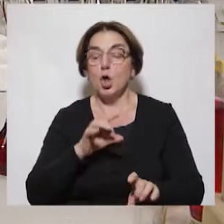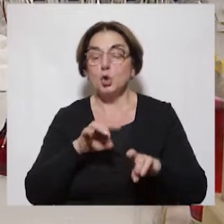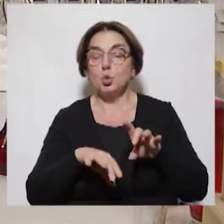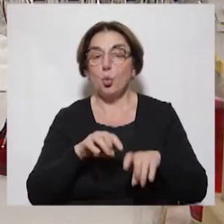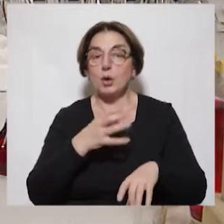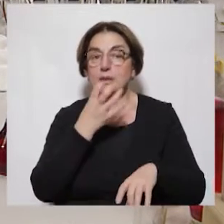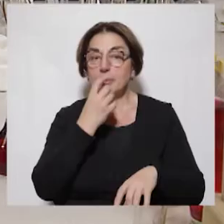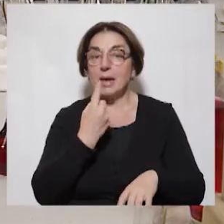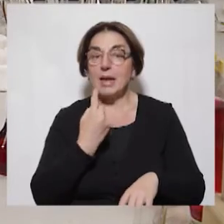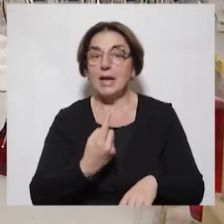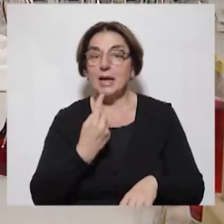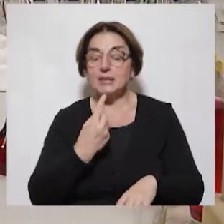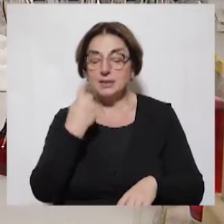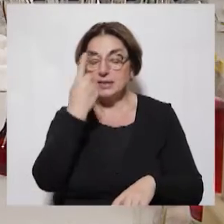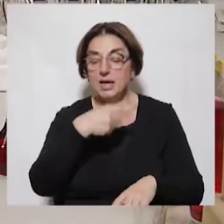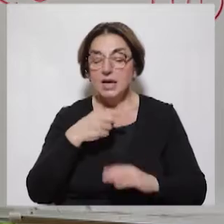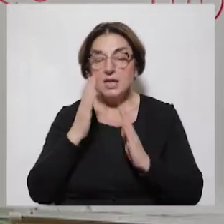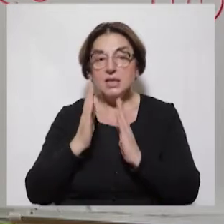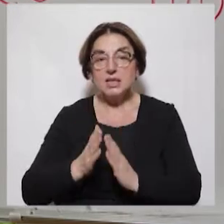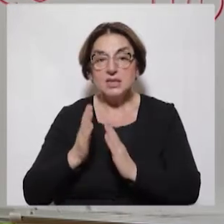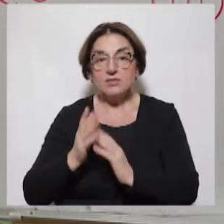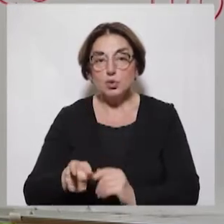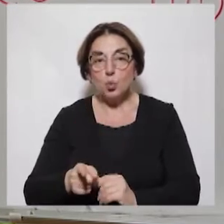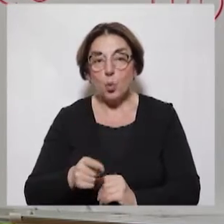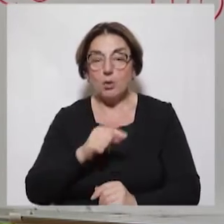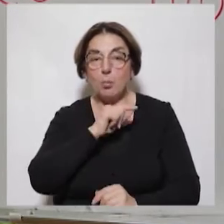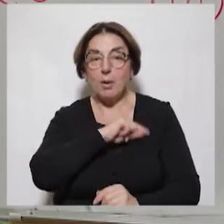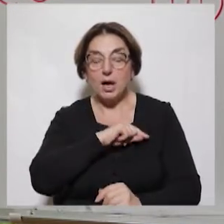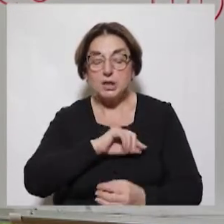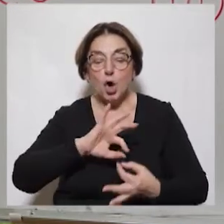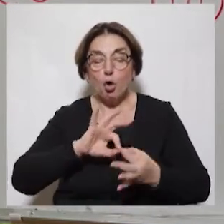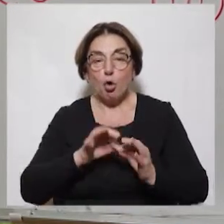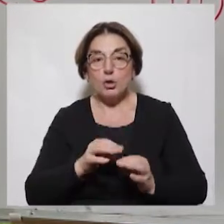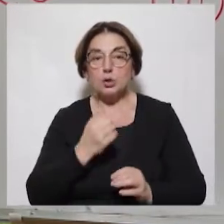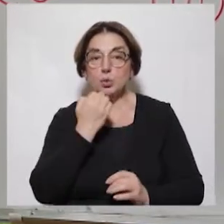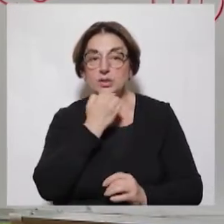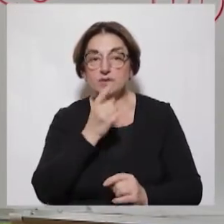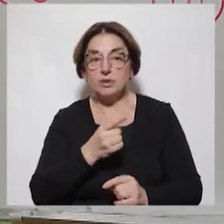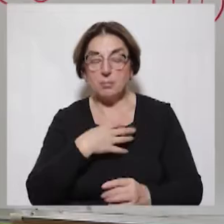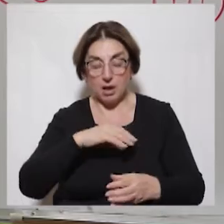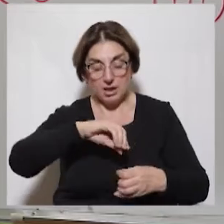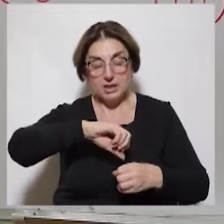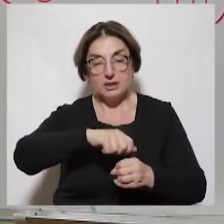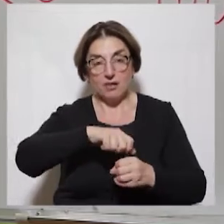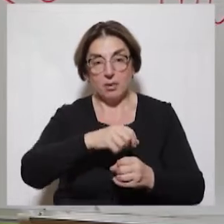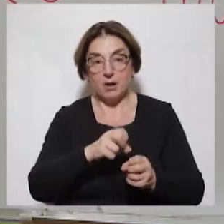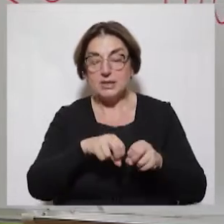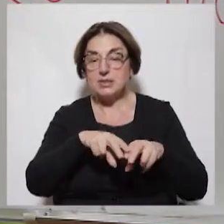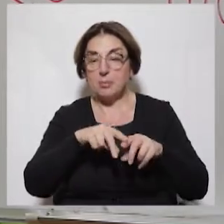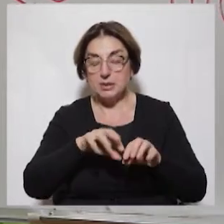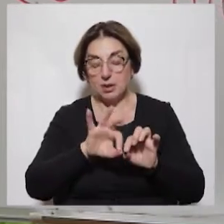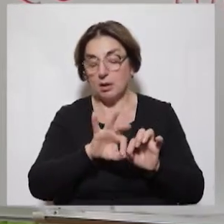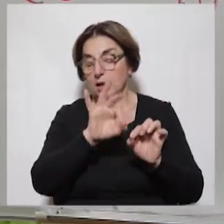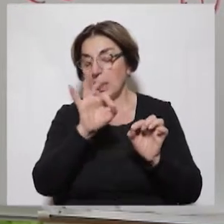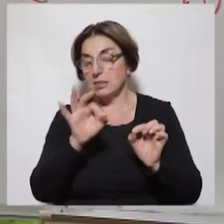დუღილის ტემპერატურა ერთ-ერთი ინდივიდუალური ფიზიკური მახასიათებელია კონკრეტული ნივთიერებების. მას ვამაგრებ, აი